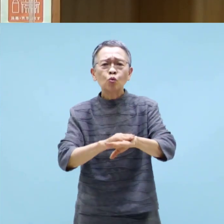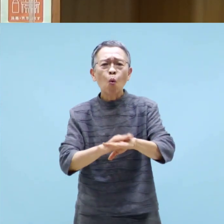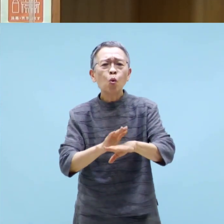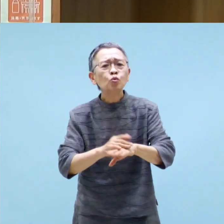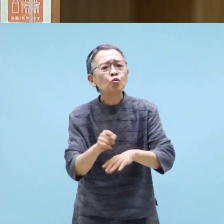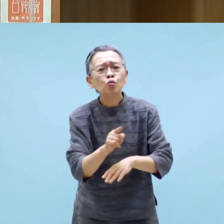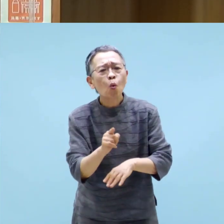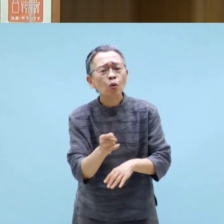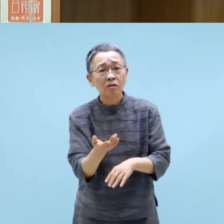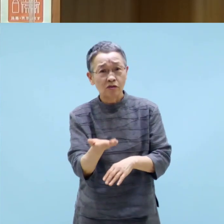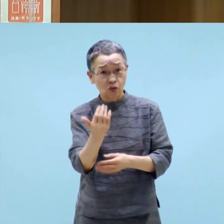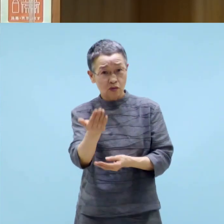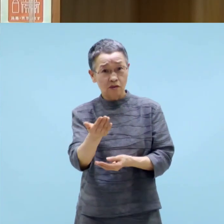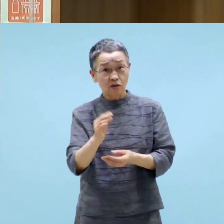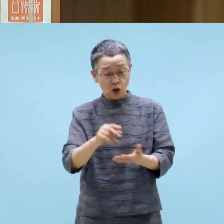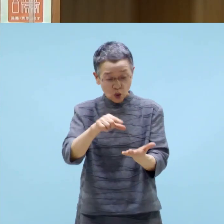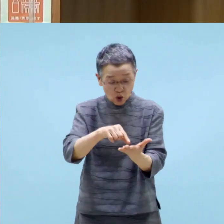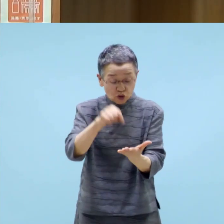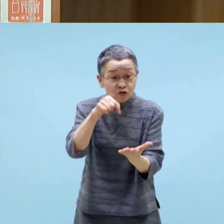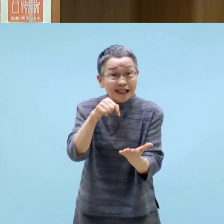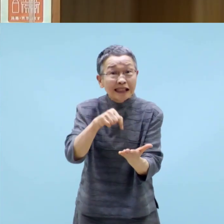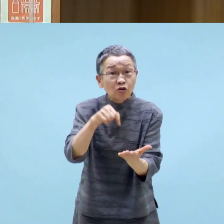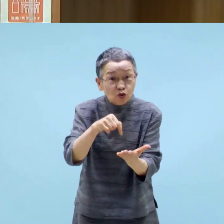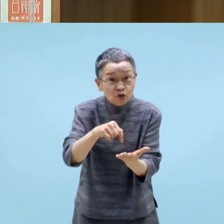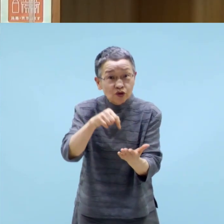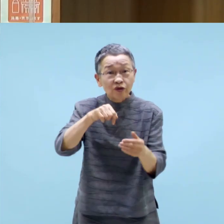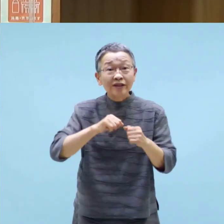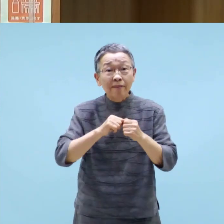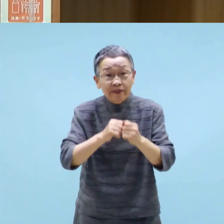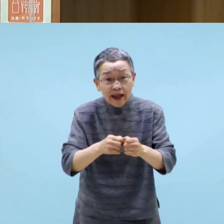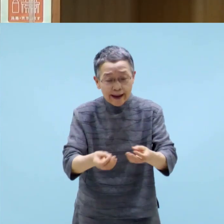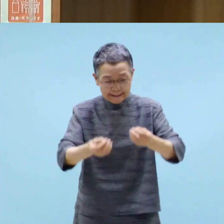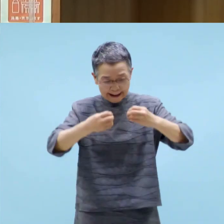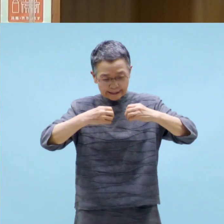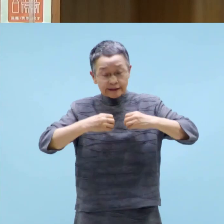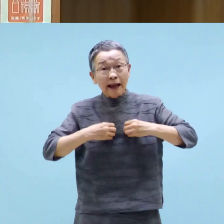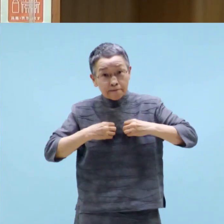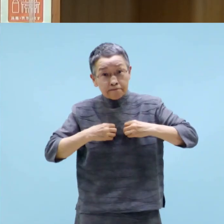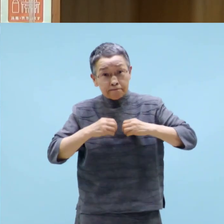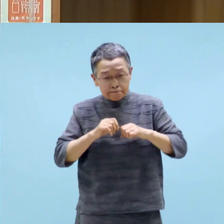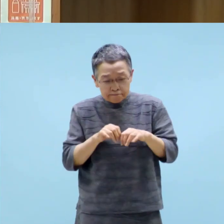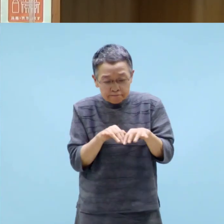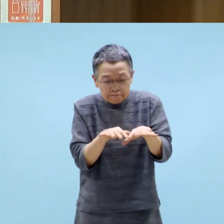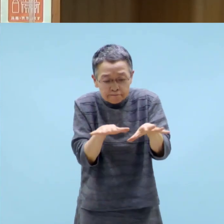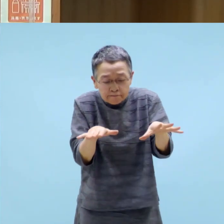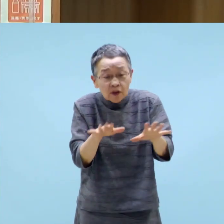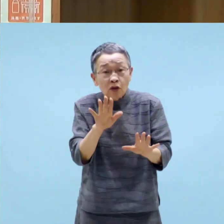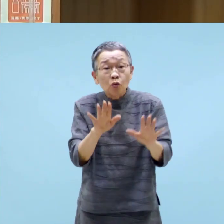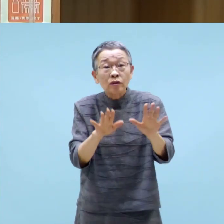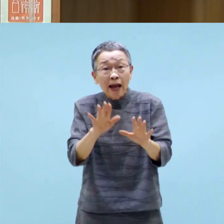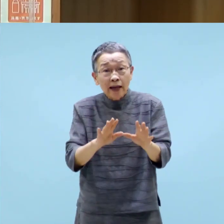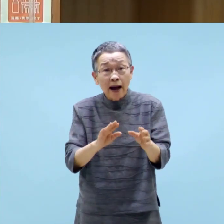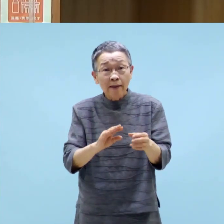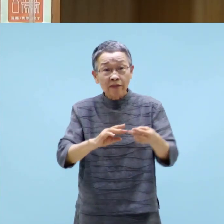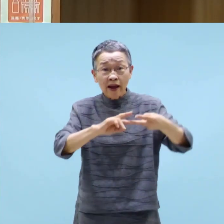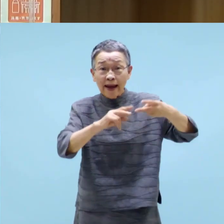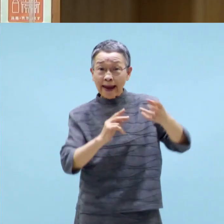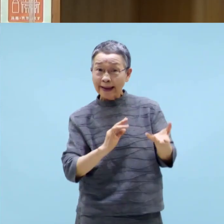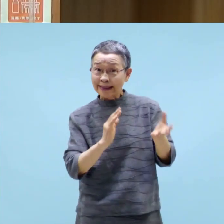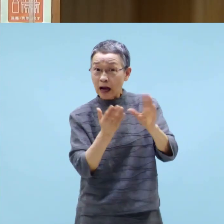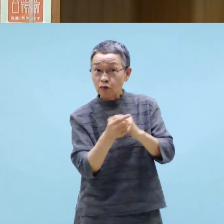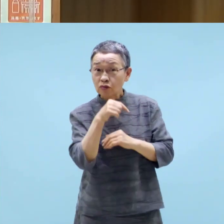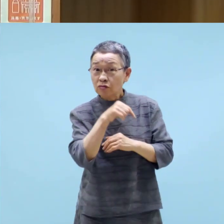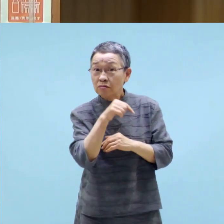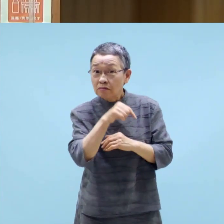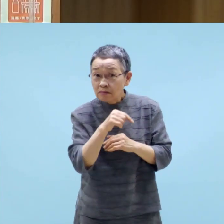まずこのスクリーニングでどれぐらいあの感染の流行がですね 変異株に置き換わっていくのかっていうのは分か